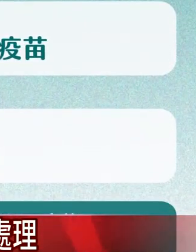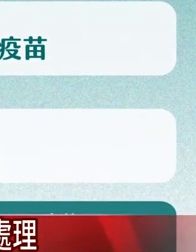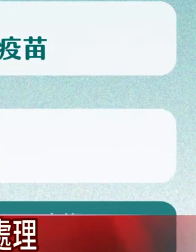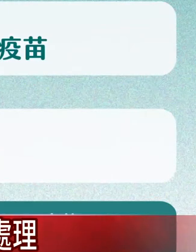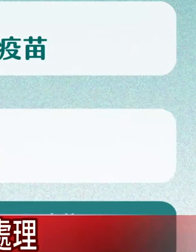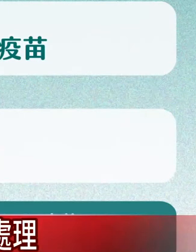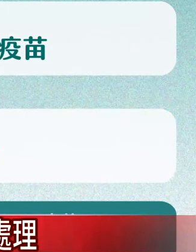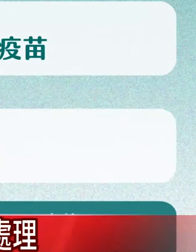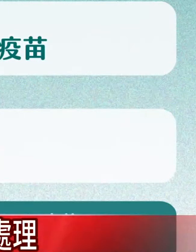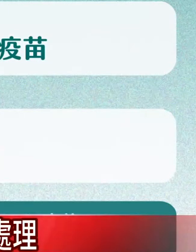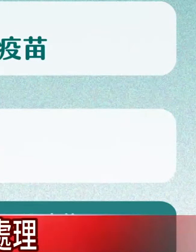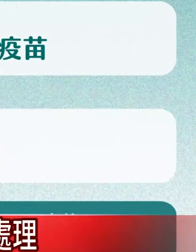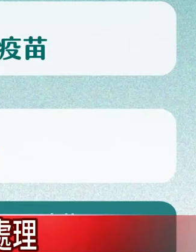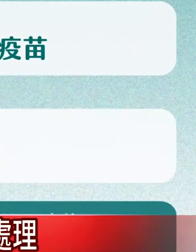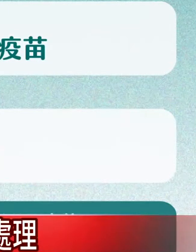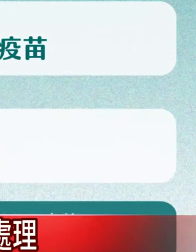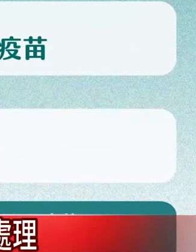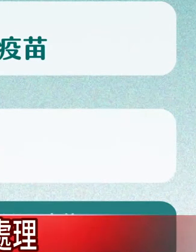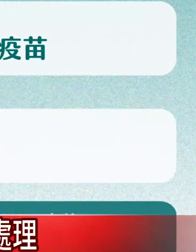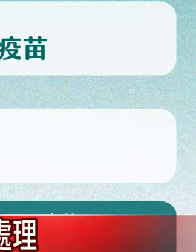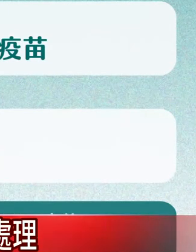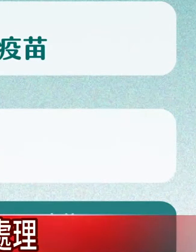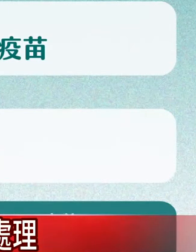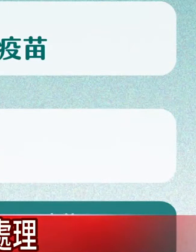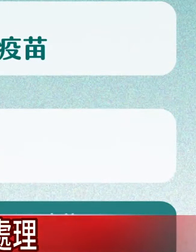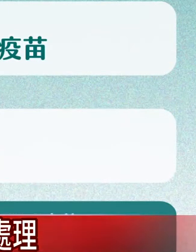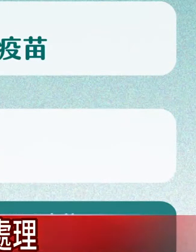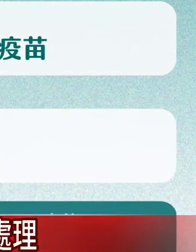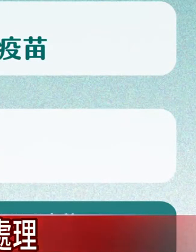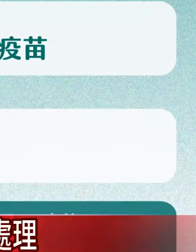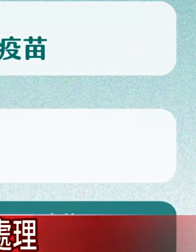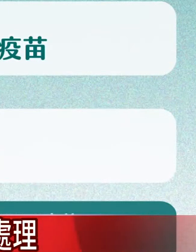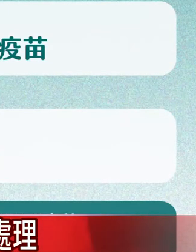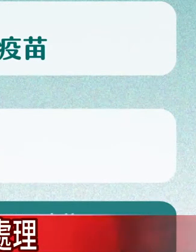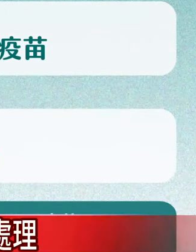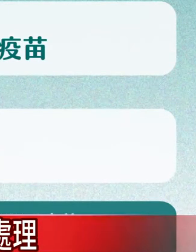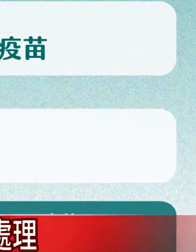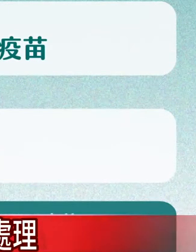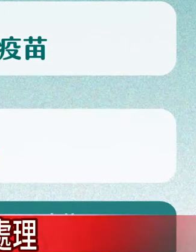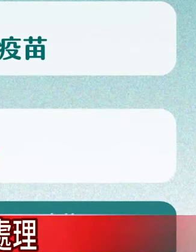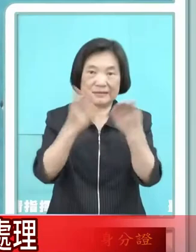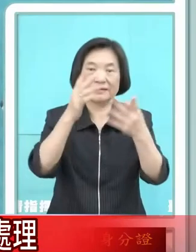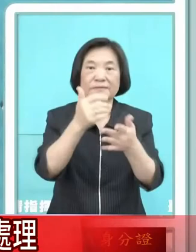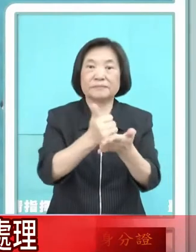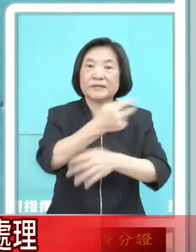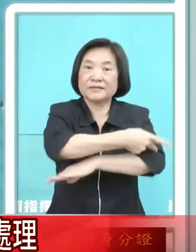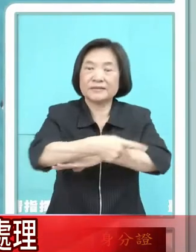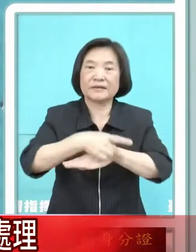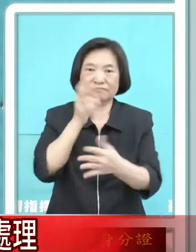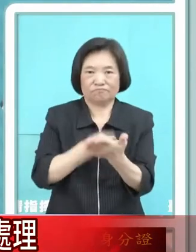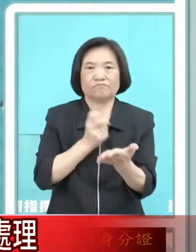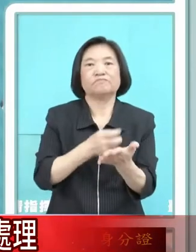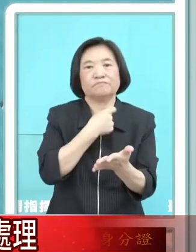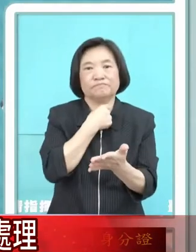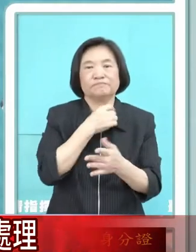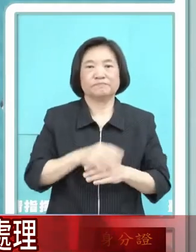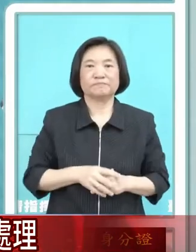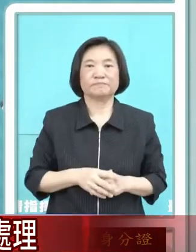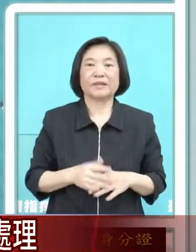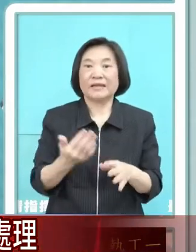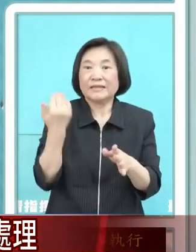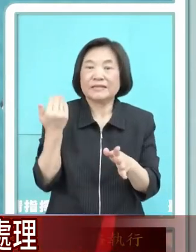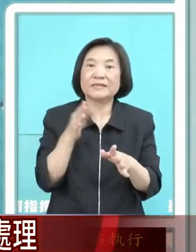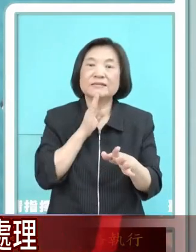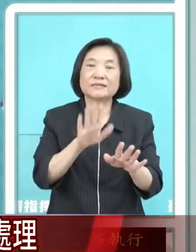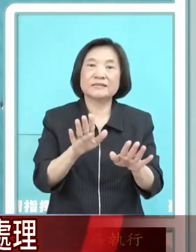市场就要用身份证字号进出，所以今天从今天开始，滨江市场会严格执行。之前我们